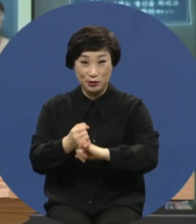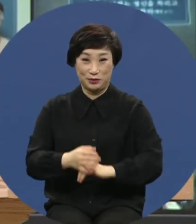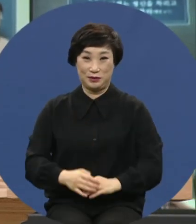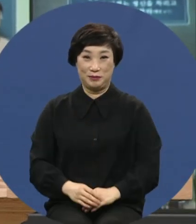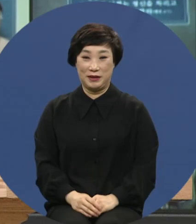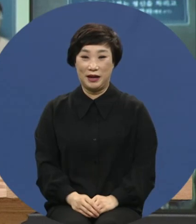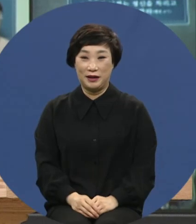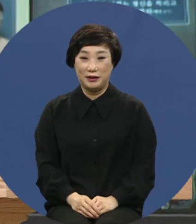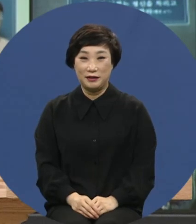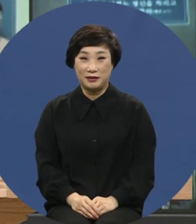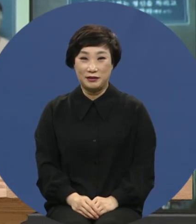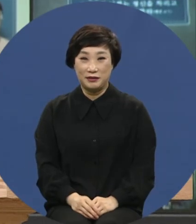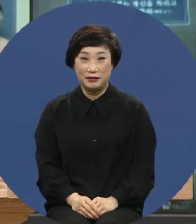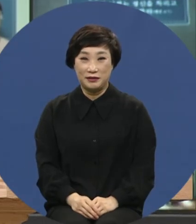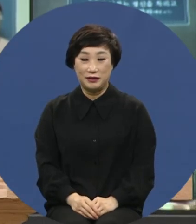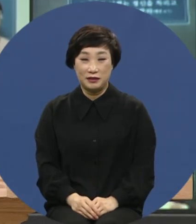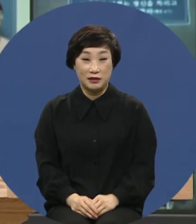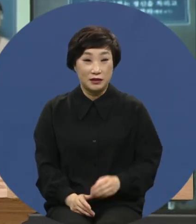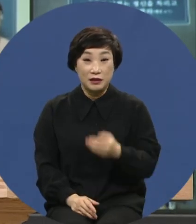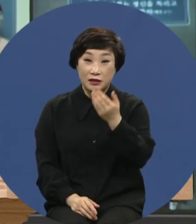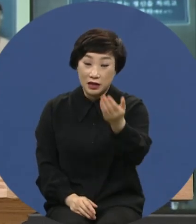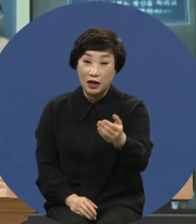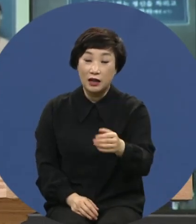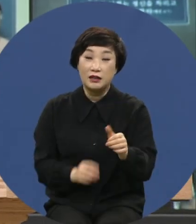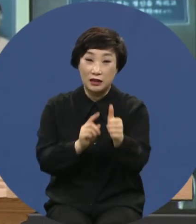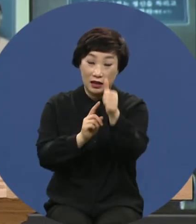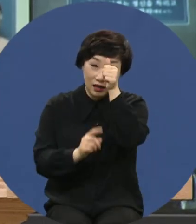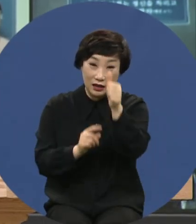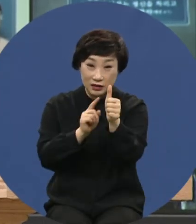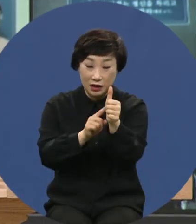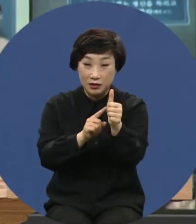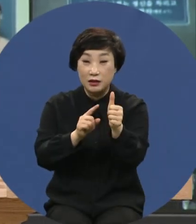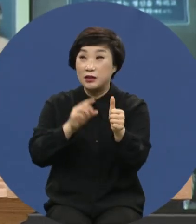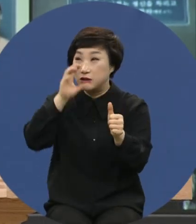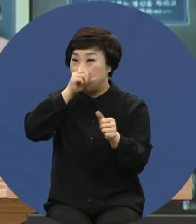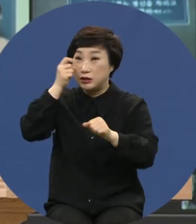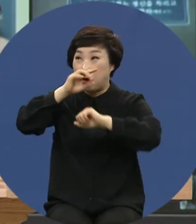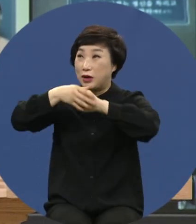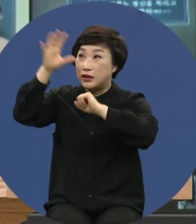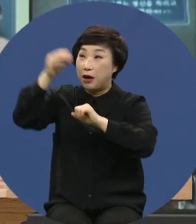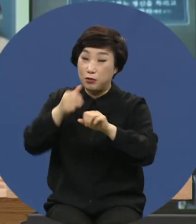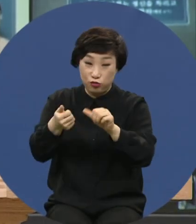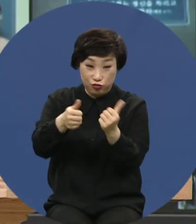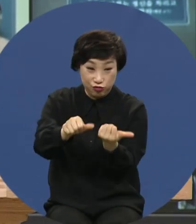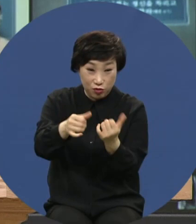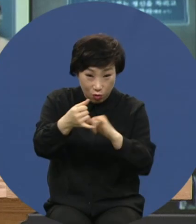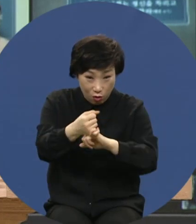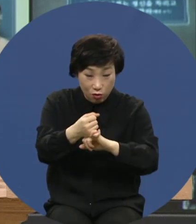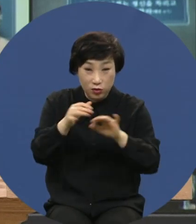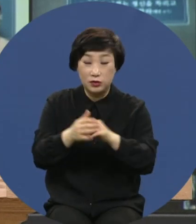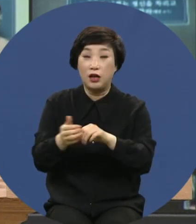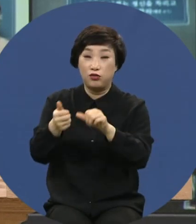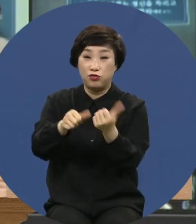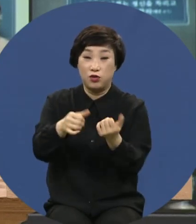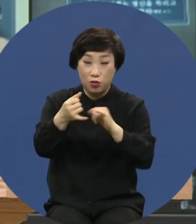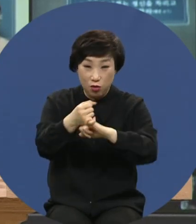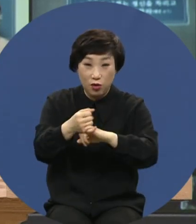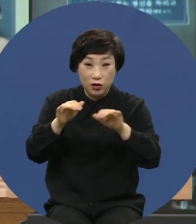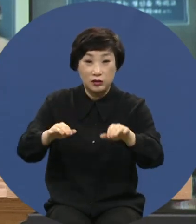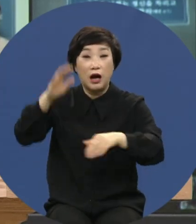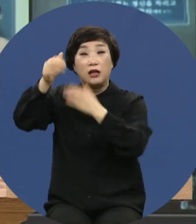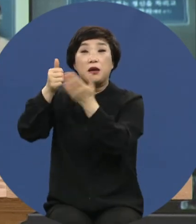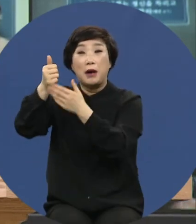이 말입니다. 네가 먹으면 정령 죽으리라 했으나 정령 죽음을 하나님의